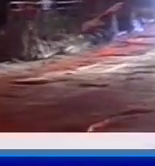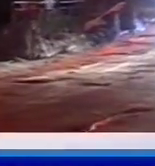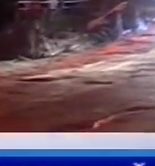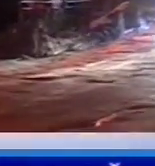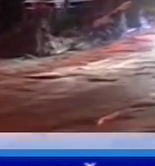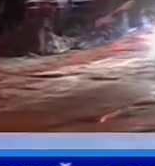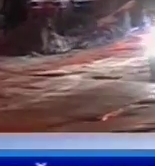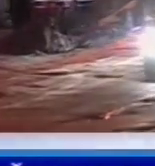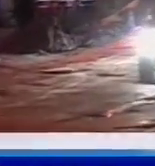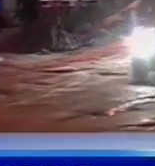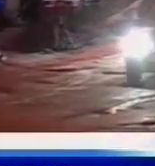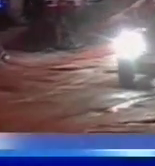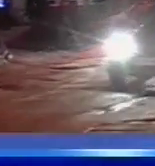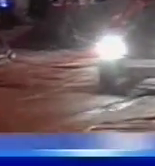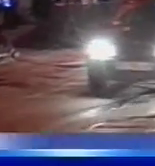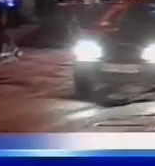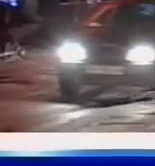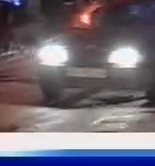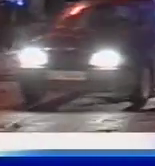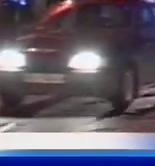МУЗЫКАЛЬНАЯ ЗАСТАВКА